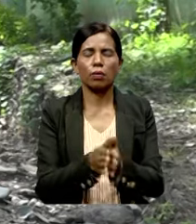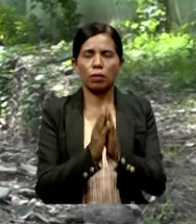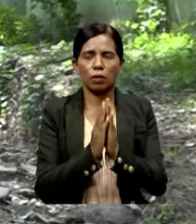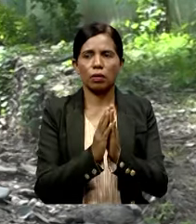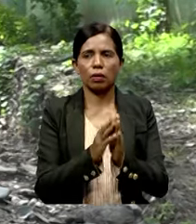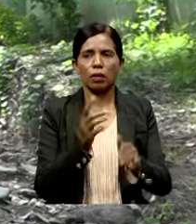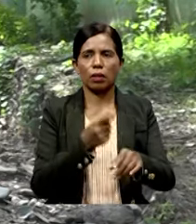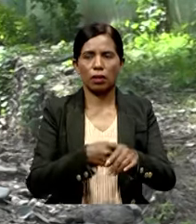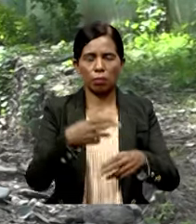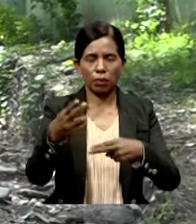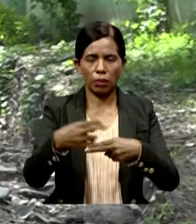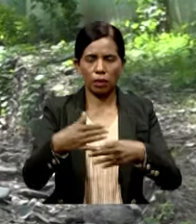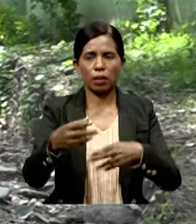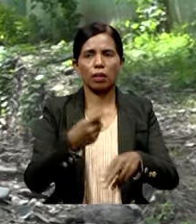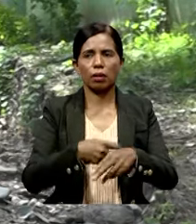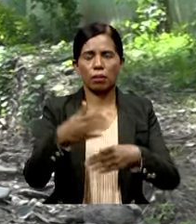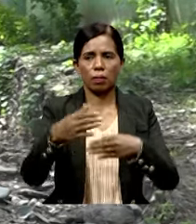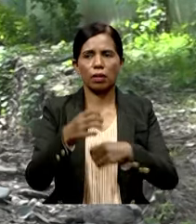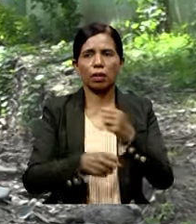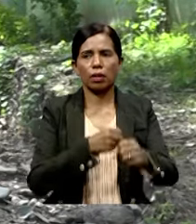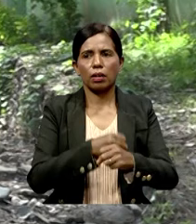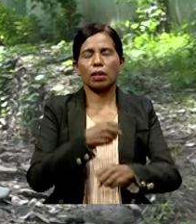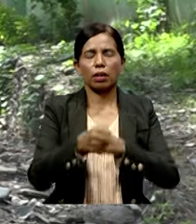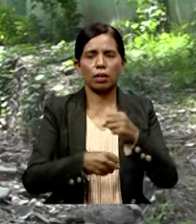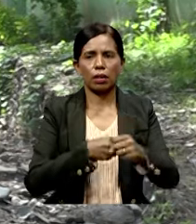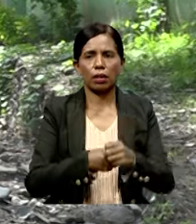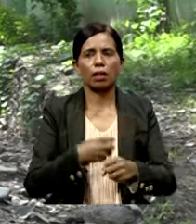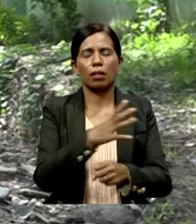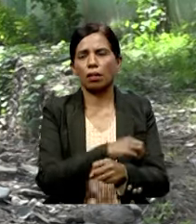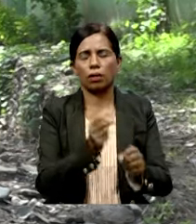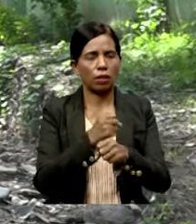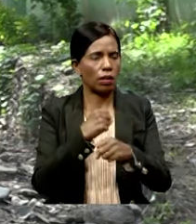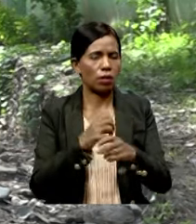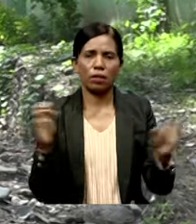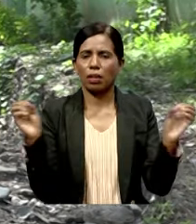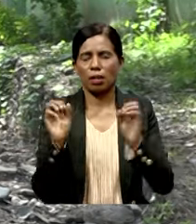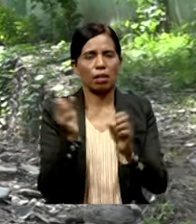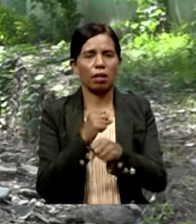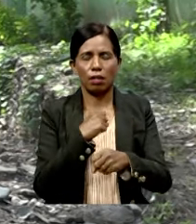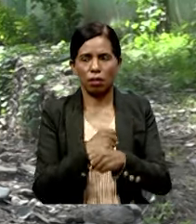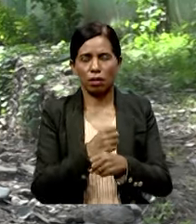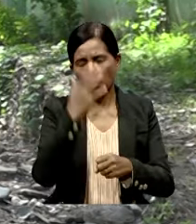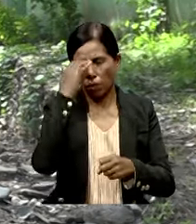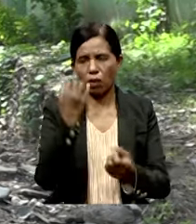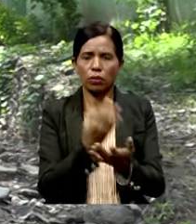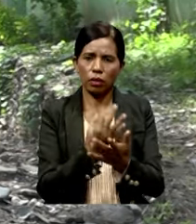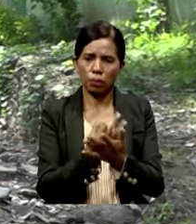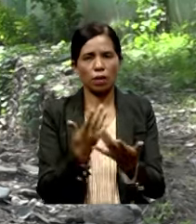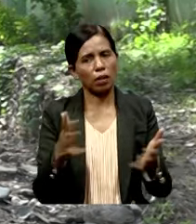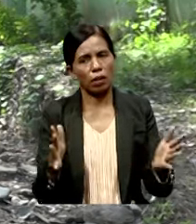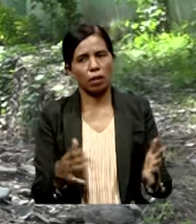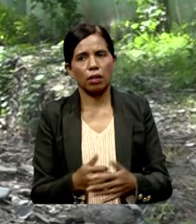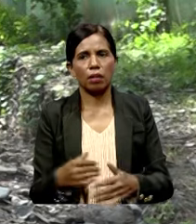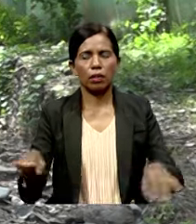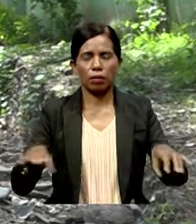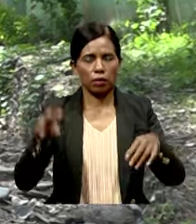o tempo barak tempo barak tempo barak tina hirne tempo barak la det misa to halo ne la halo ne tampa sera or samento makla iha ka o